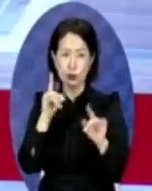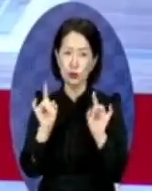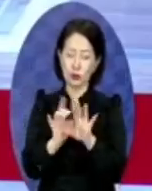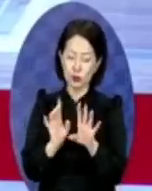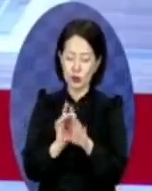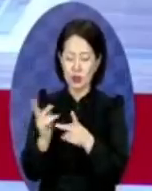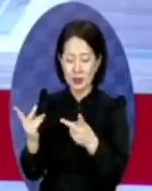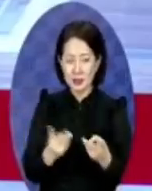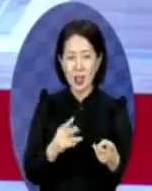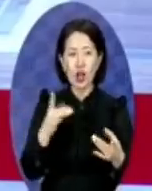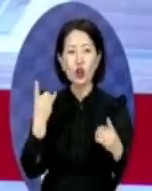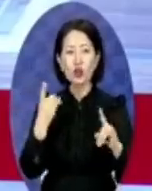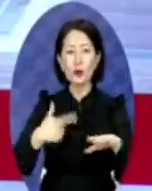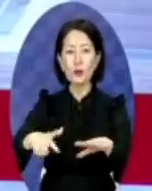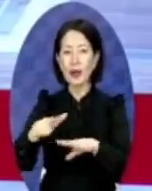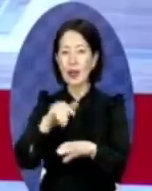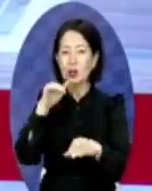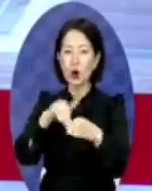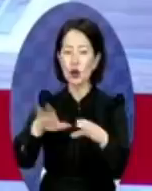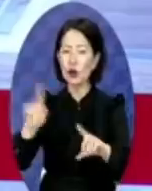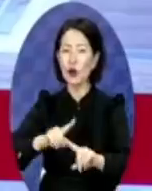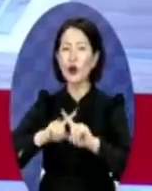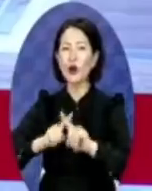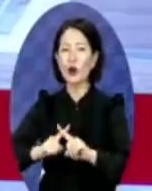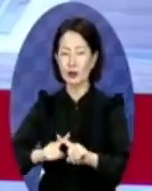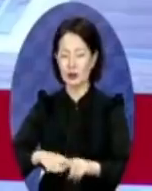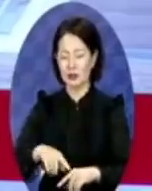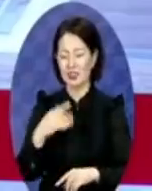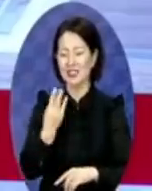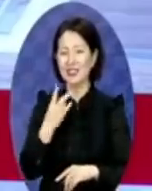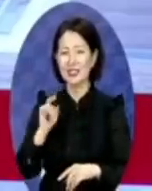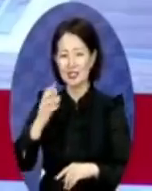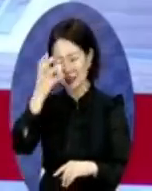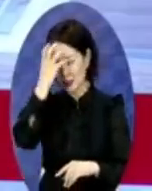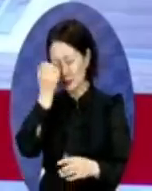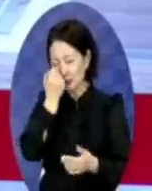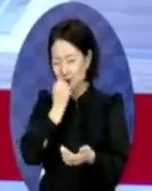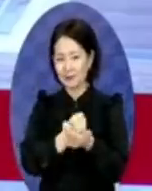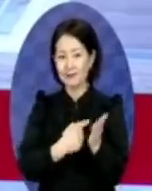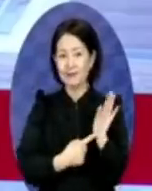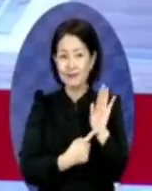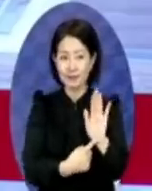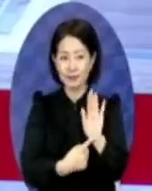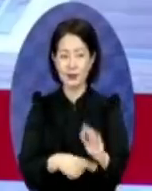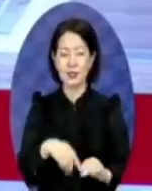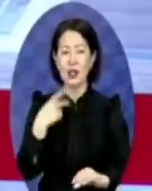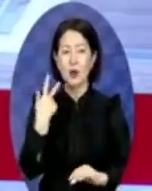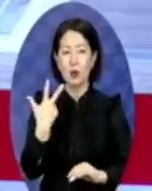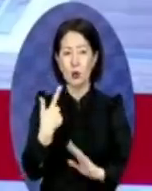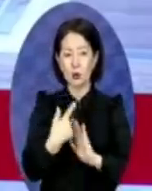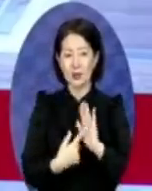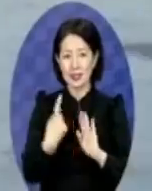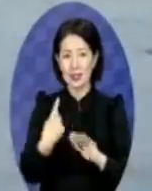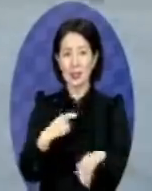хоригдсон нийслэлийн засаг дарган захирамж гарчээ. Дээрх захирамж ирэх сарын 1-ний өдөр хүртэл үргэлжлэх юм байна.